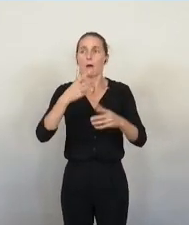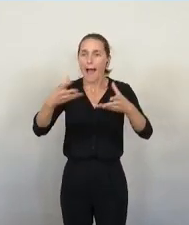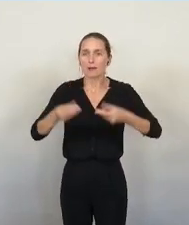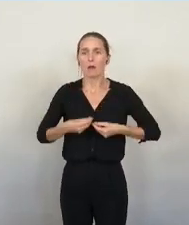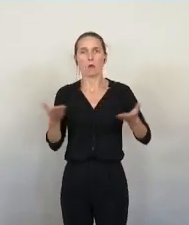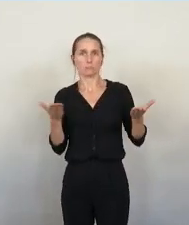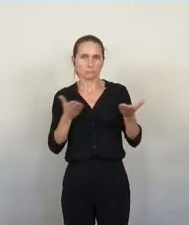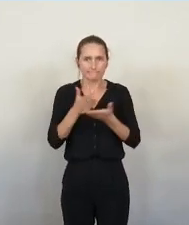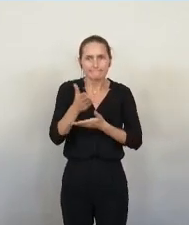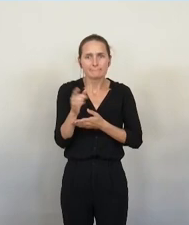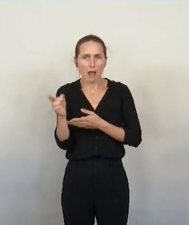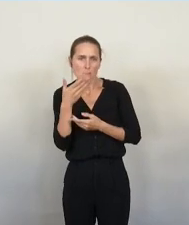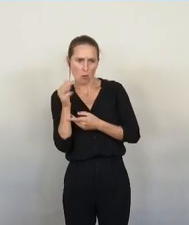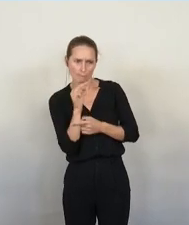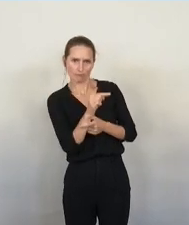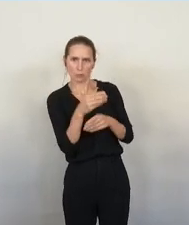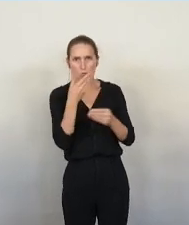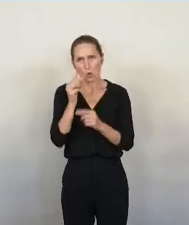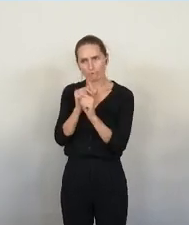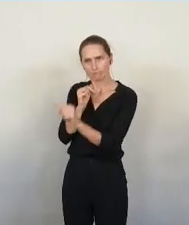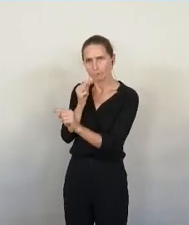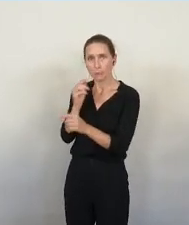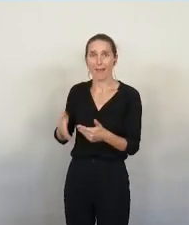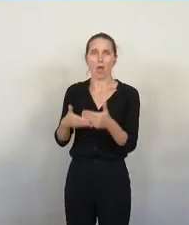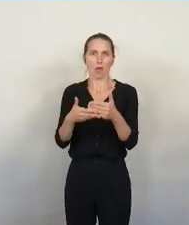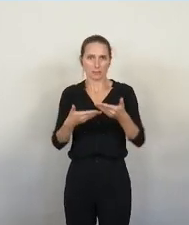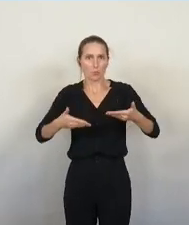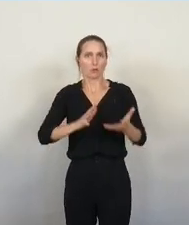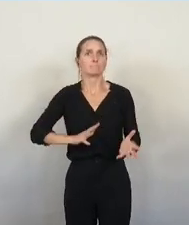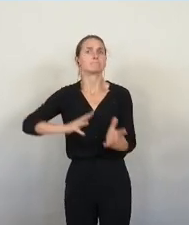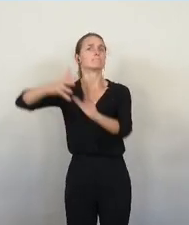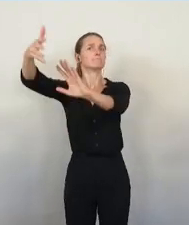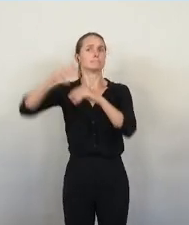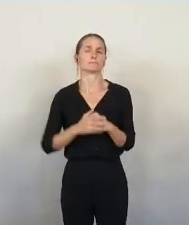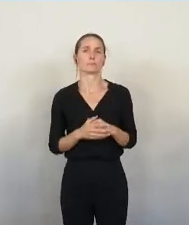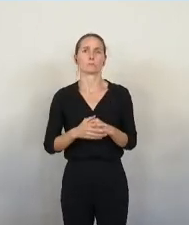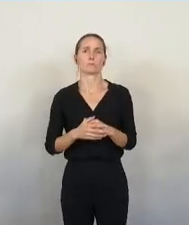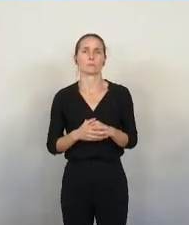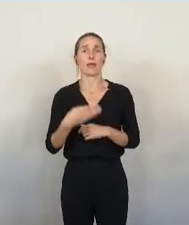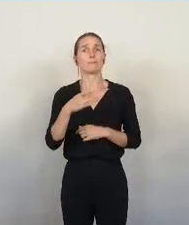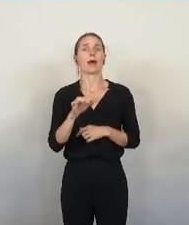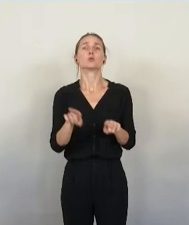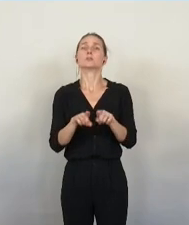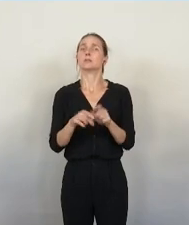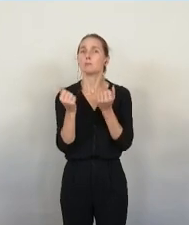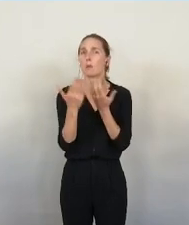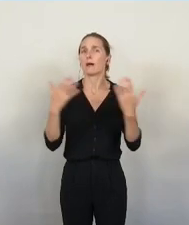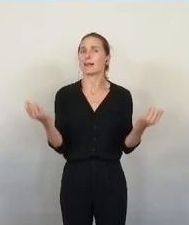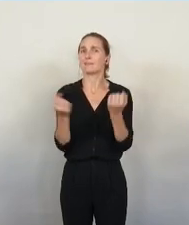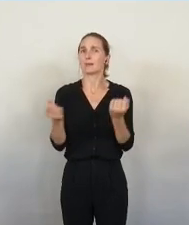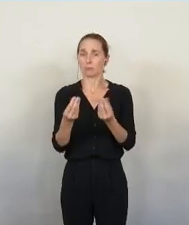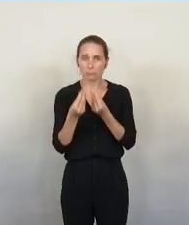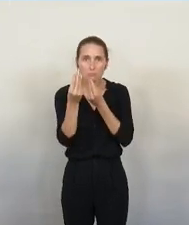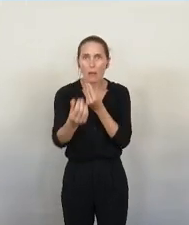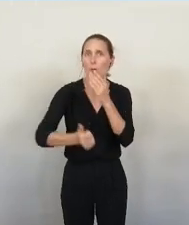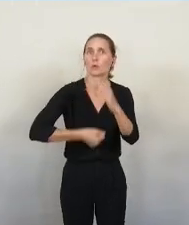et les et les maisons des habitants proposent aussi des activités qui favorisent l'autonomie des personnes comme illustré ici avec les ateliers